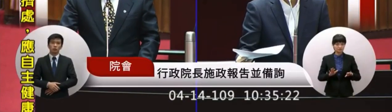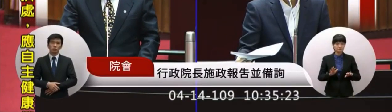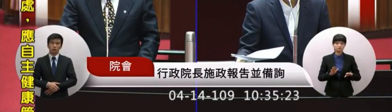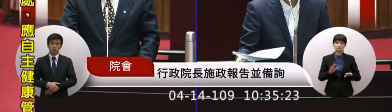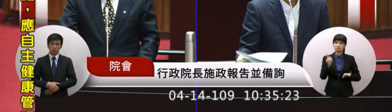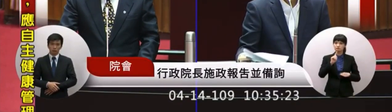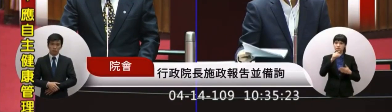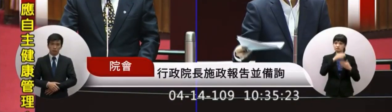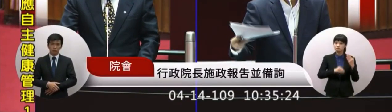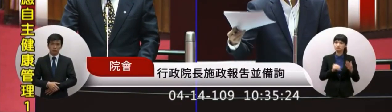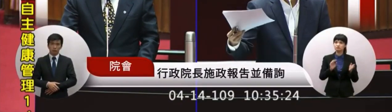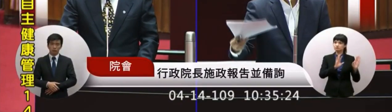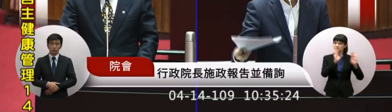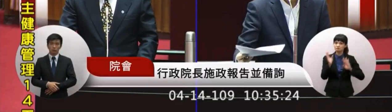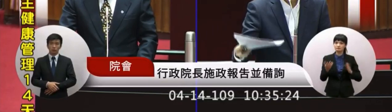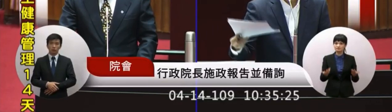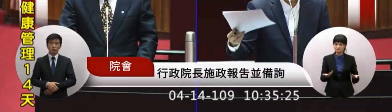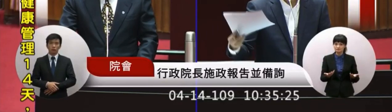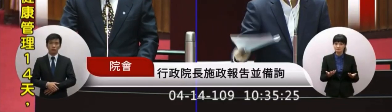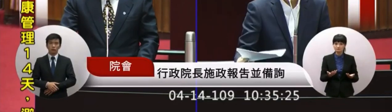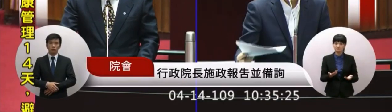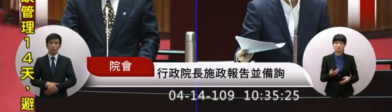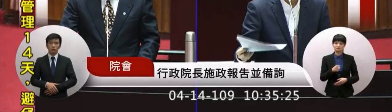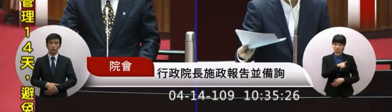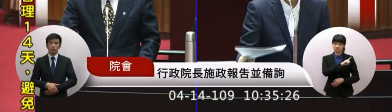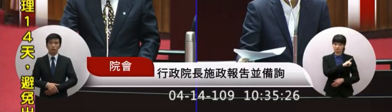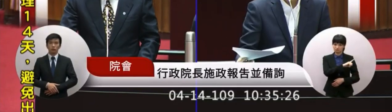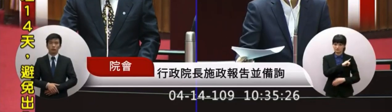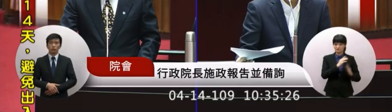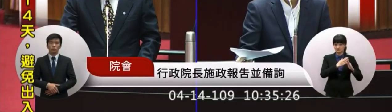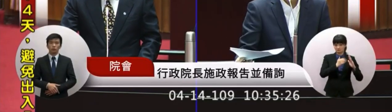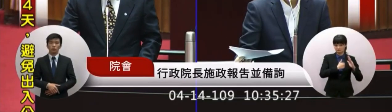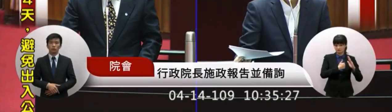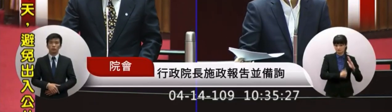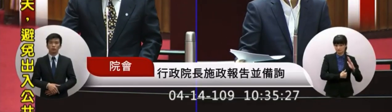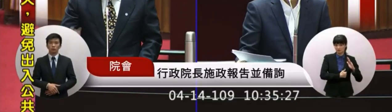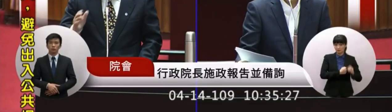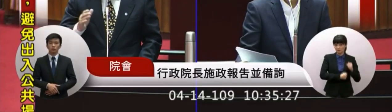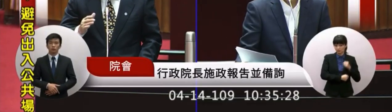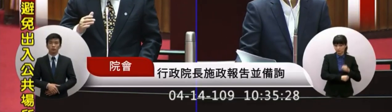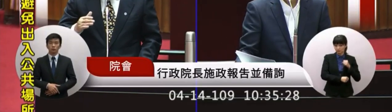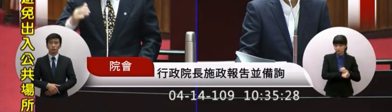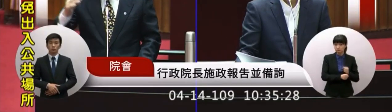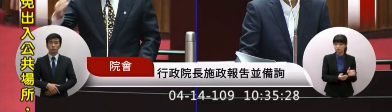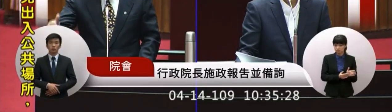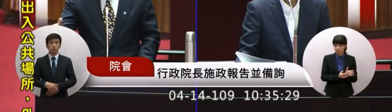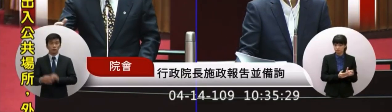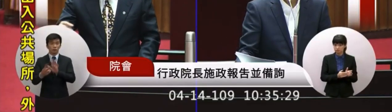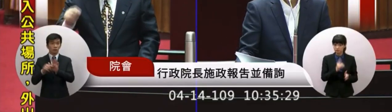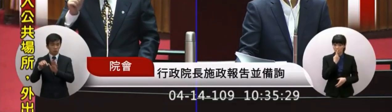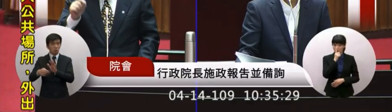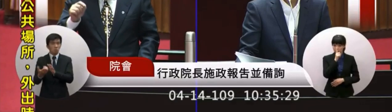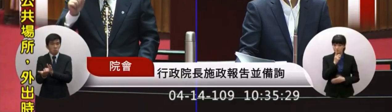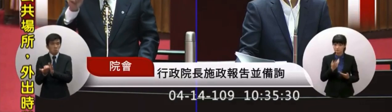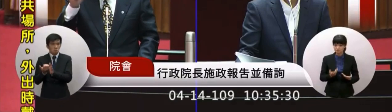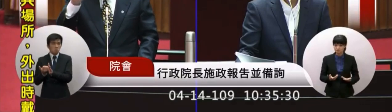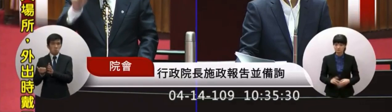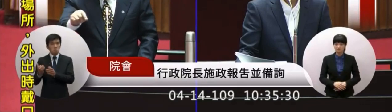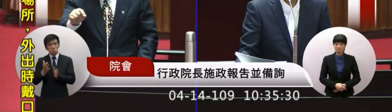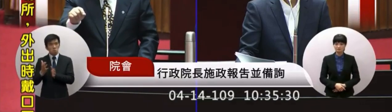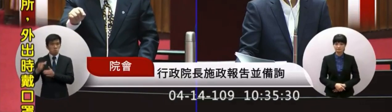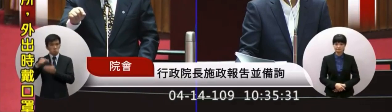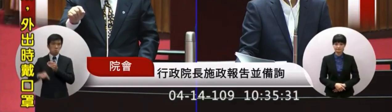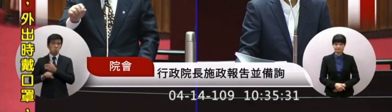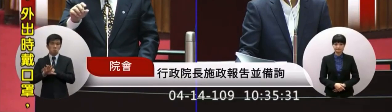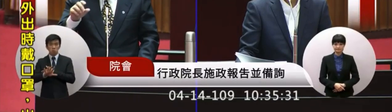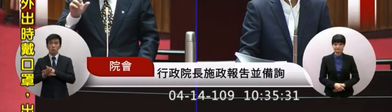机制是什么？我们就是让他们自己在居家上班而已嘛，对不对？ 我想我们其实这个是超前部署，就是他只是去